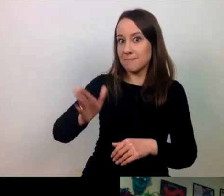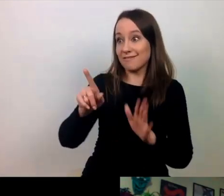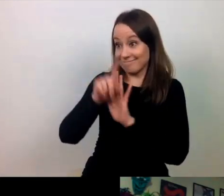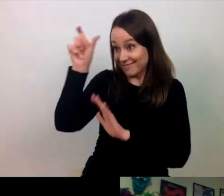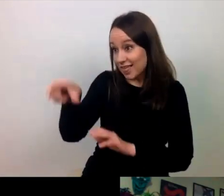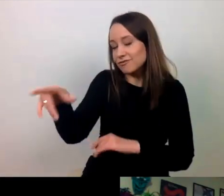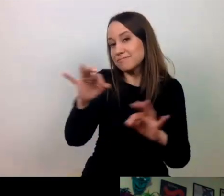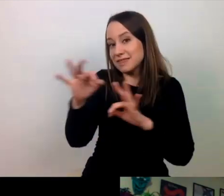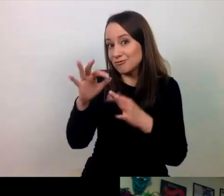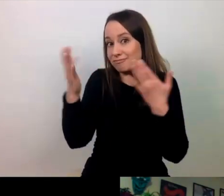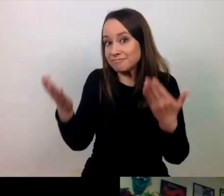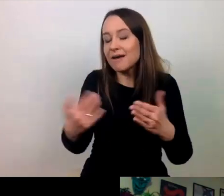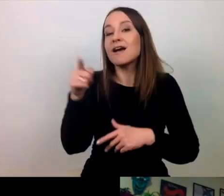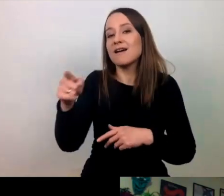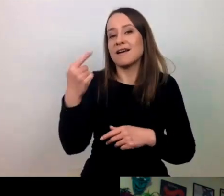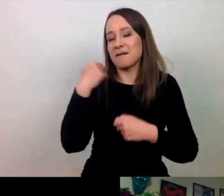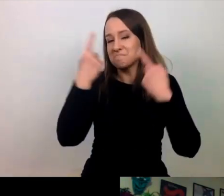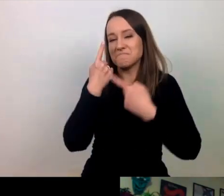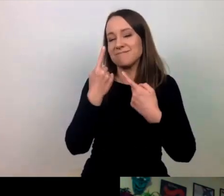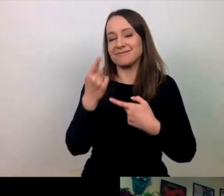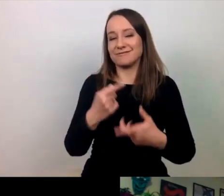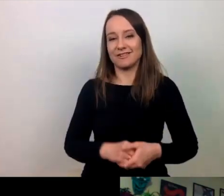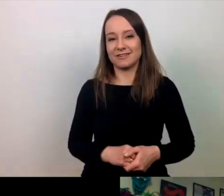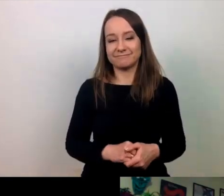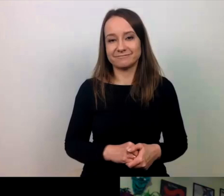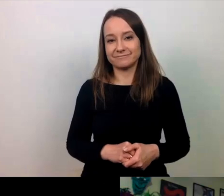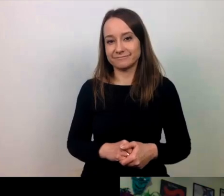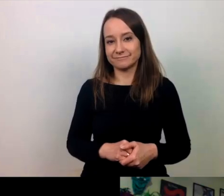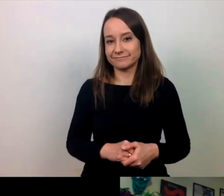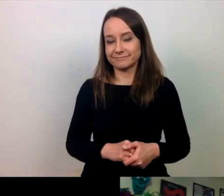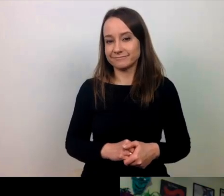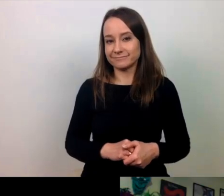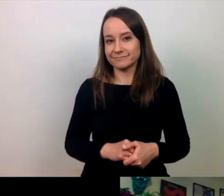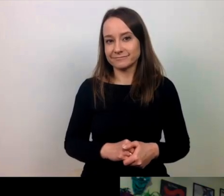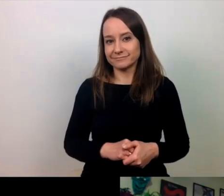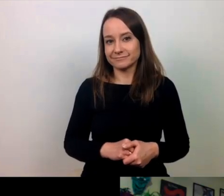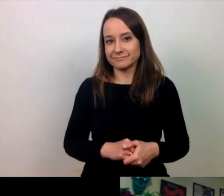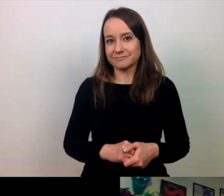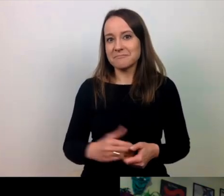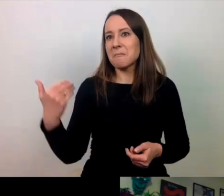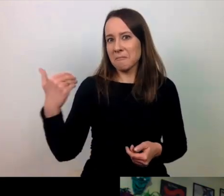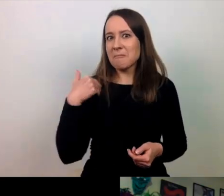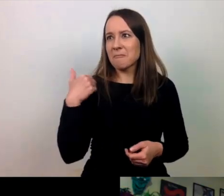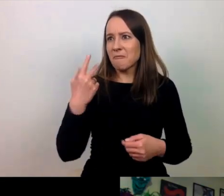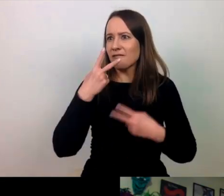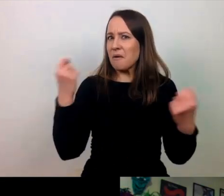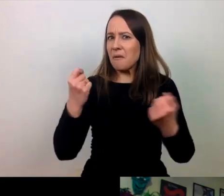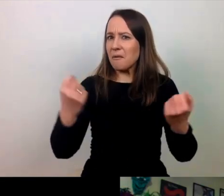więc jak najbardziej myślę, że dla nich to było takie, i to widać w tym filmie, szczególnie